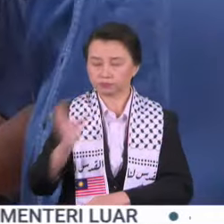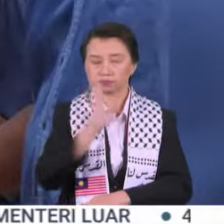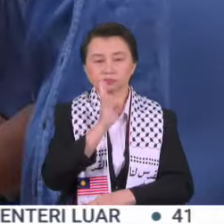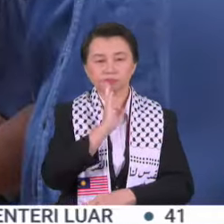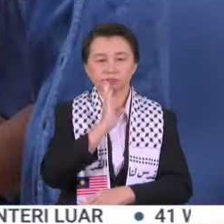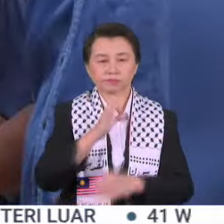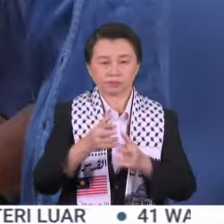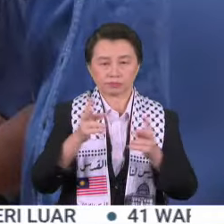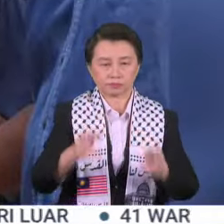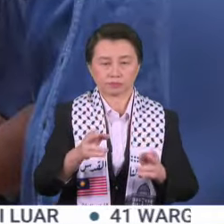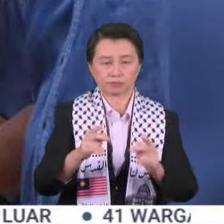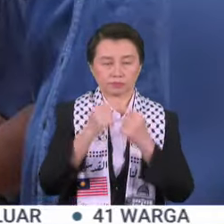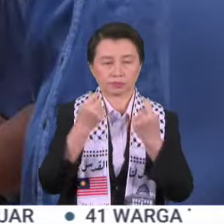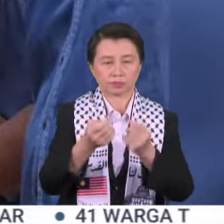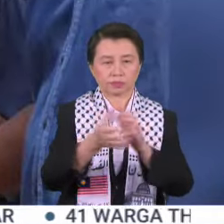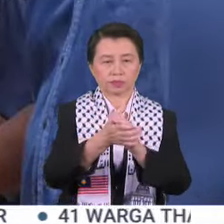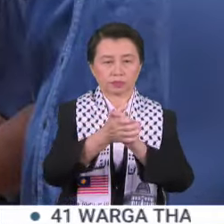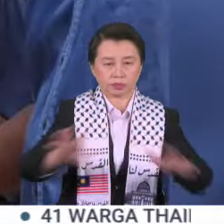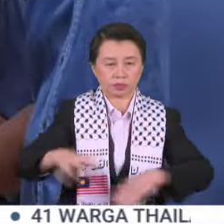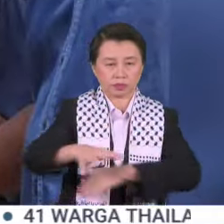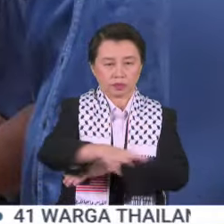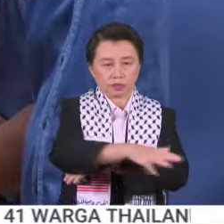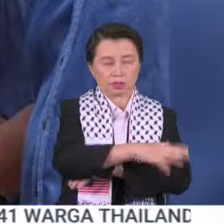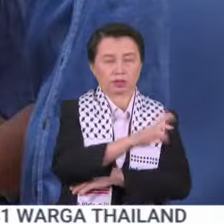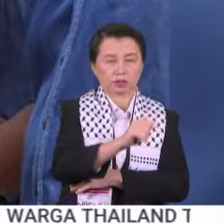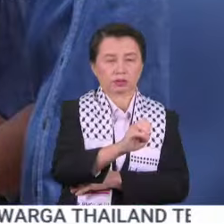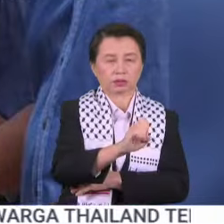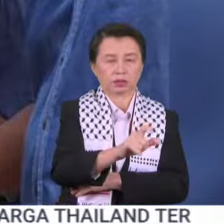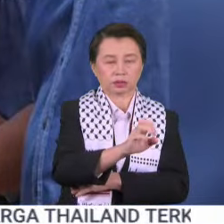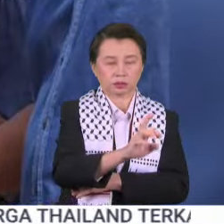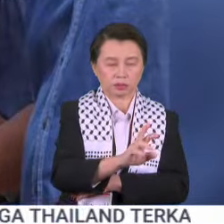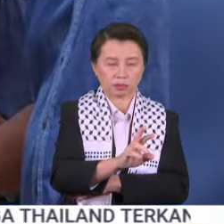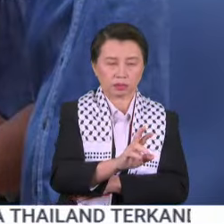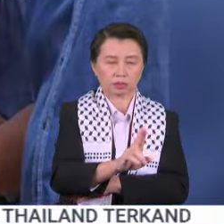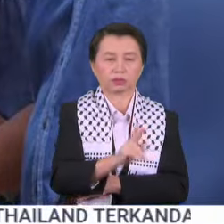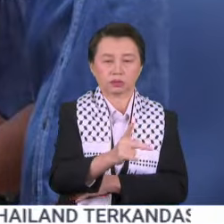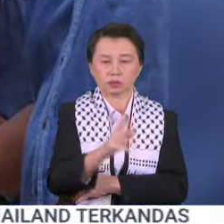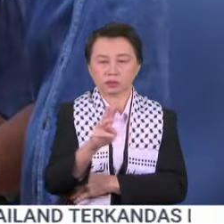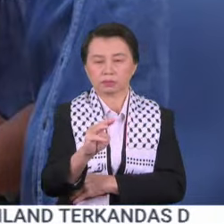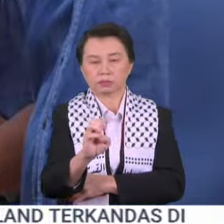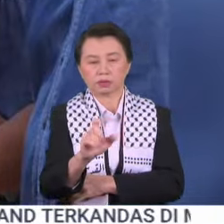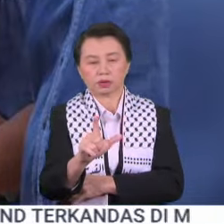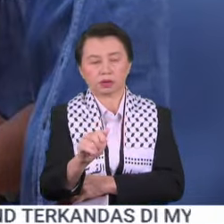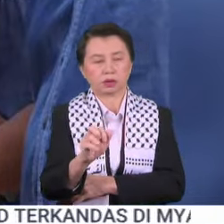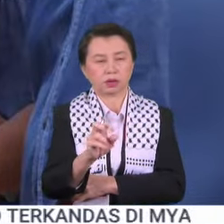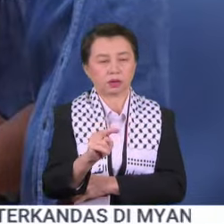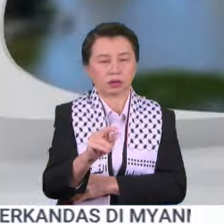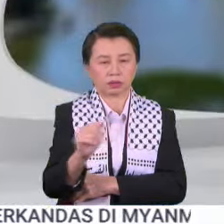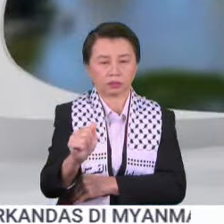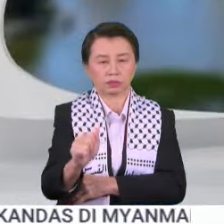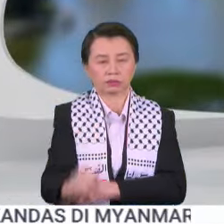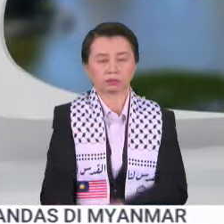demikian pada pelancaran pasukan penyelamat pantai Teluk Melanau di Kampung Teluk Melanau dekat Sematan.